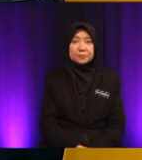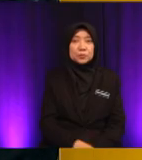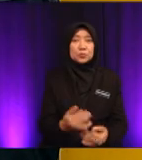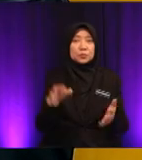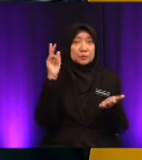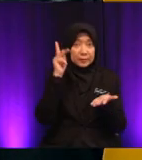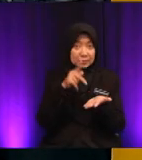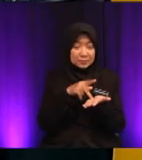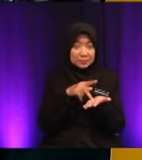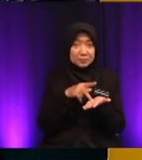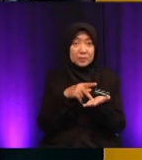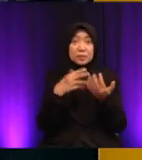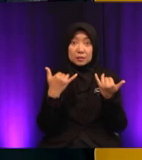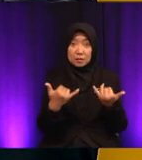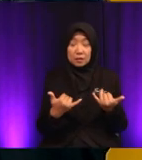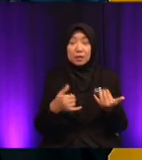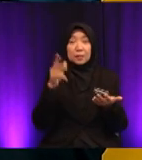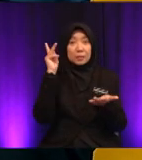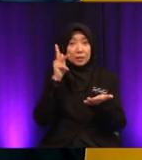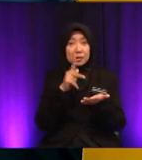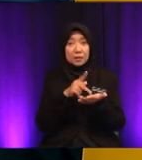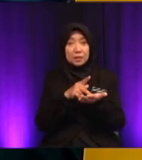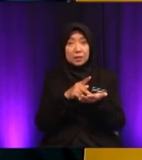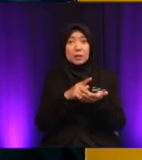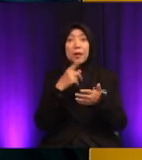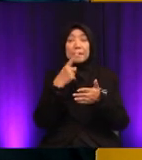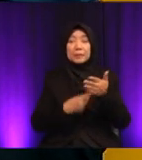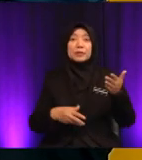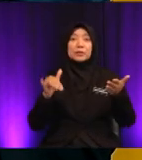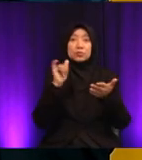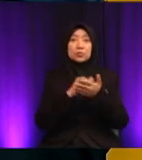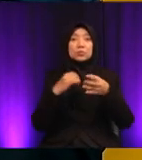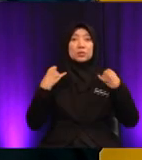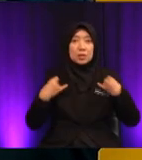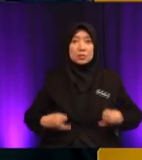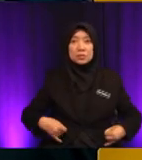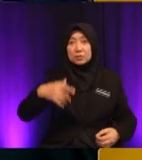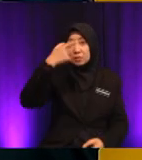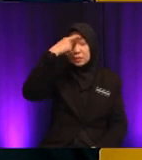jadi kita berkenalan dengan lebih lanjut Apakah itu jasa hitam sebenarnya